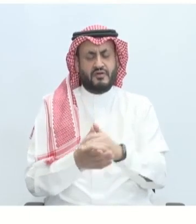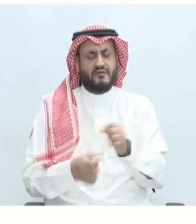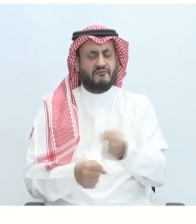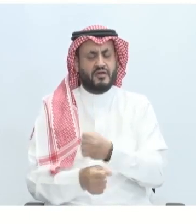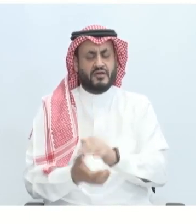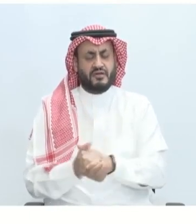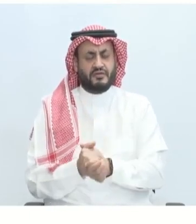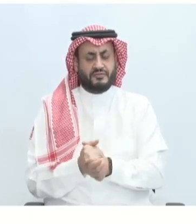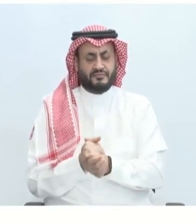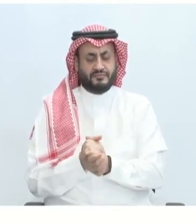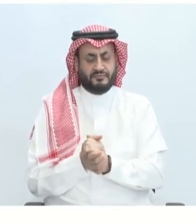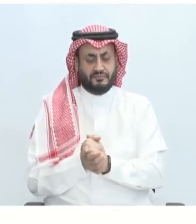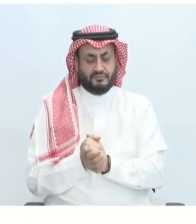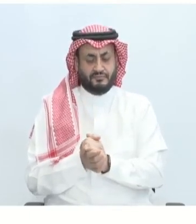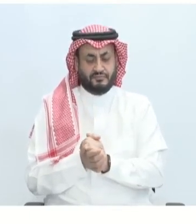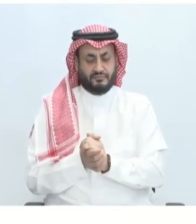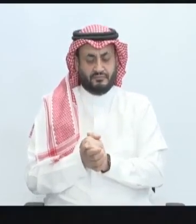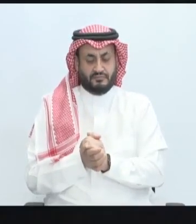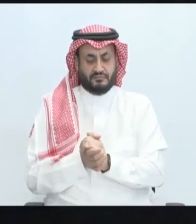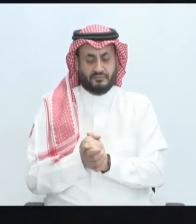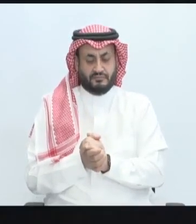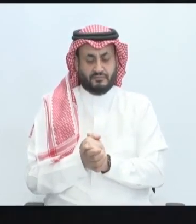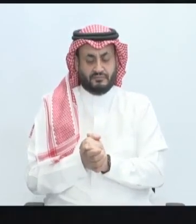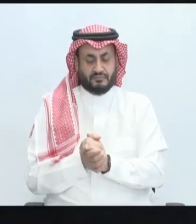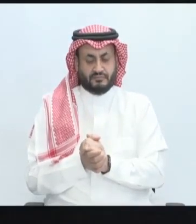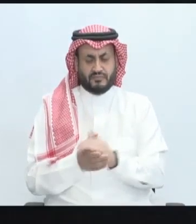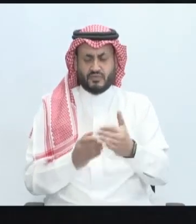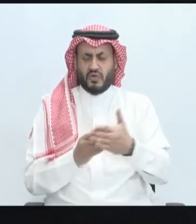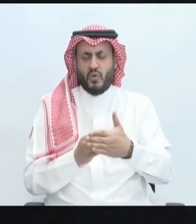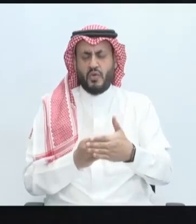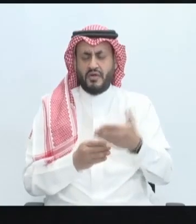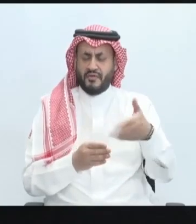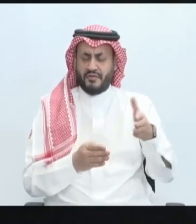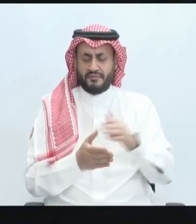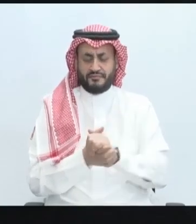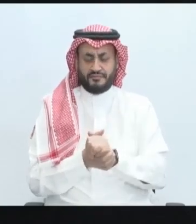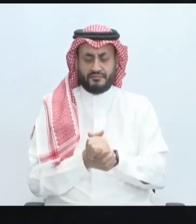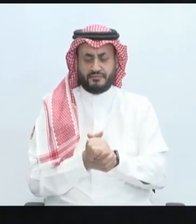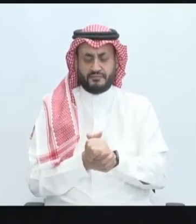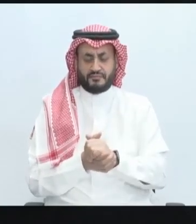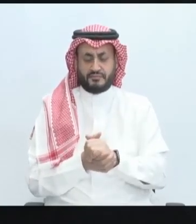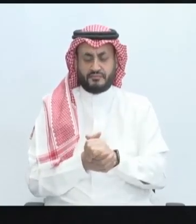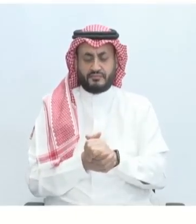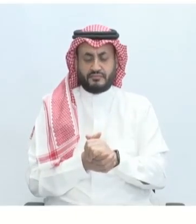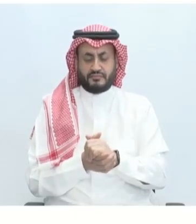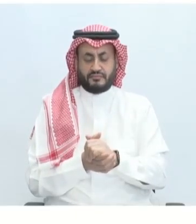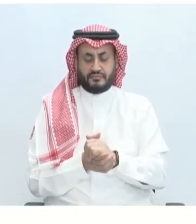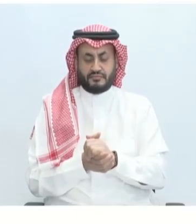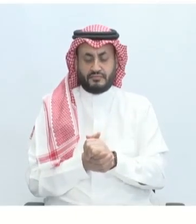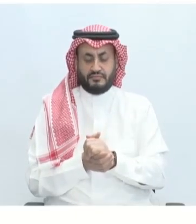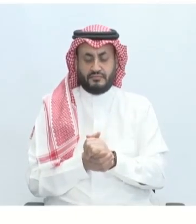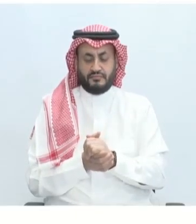عن عن هذه الامور و وتعرض عنها كذلك تغفروا اي تسترون